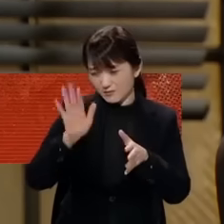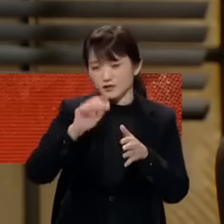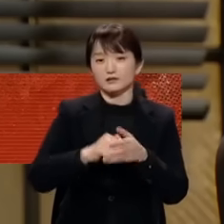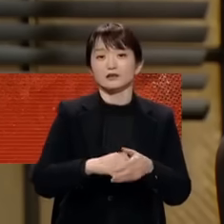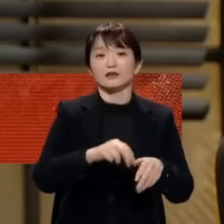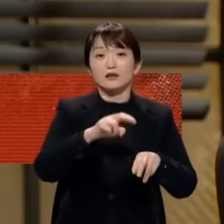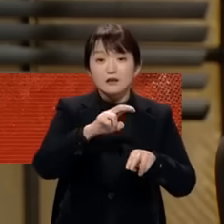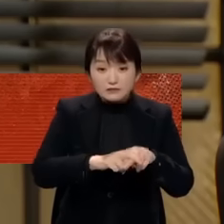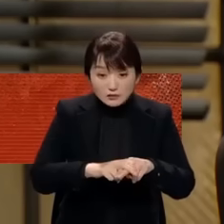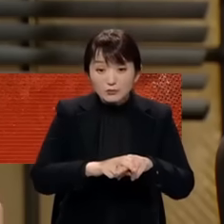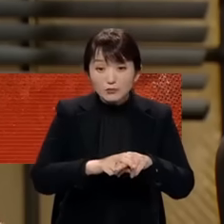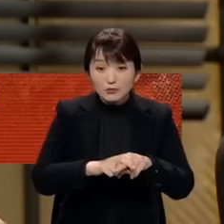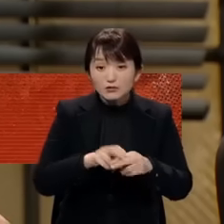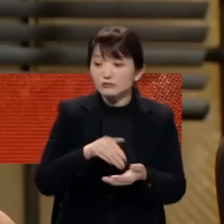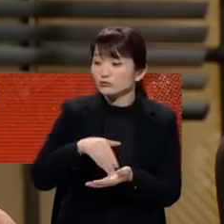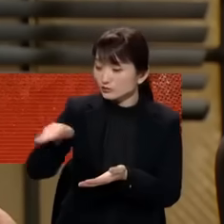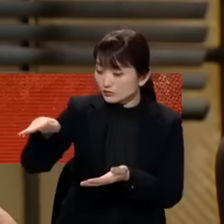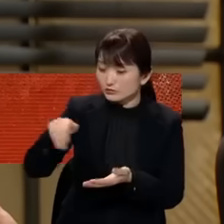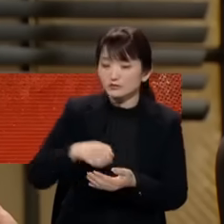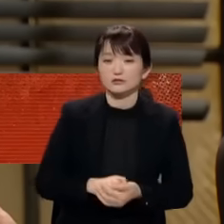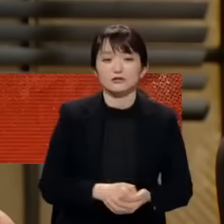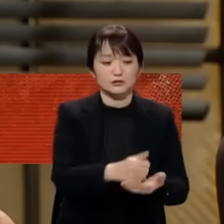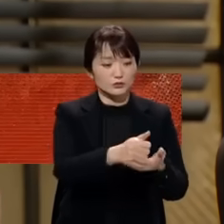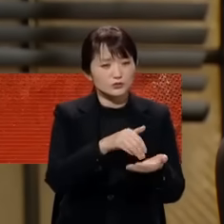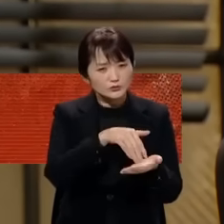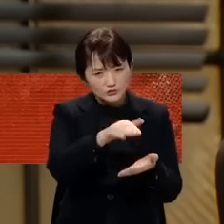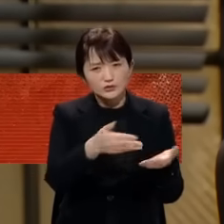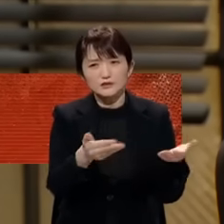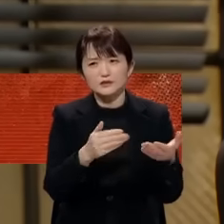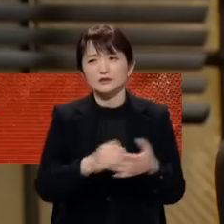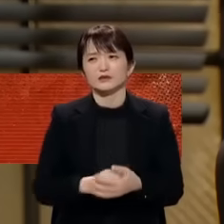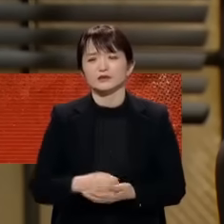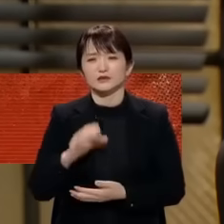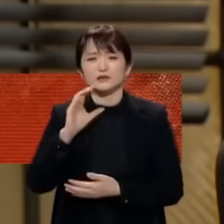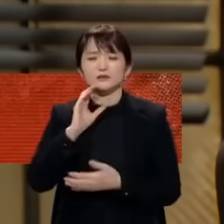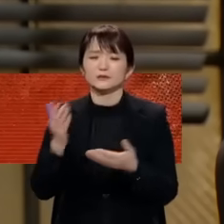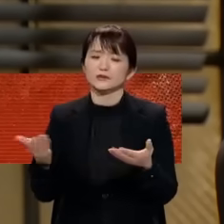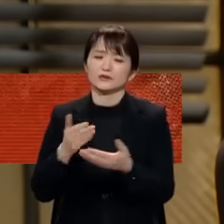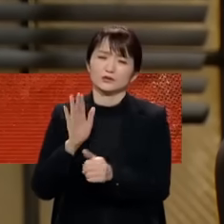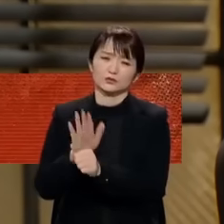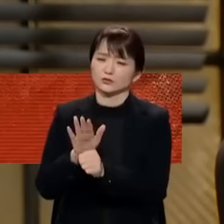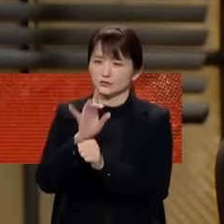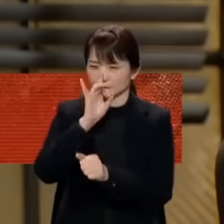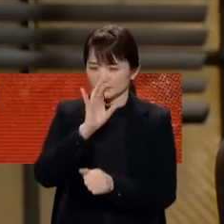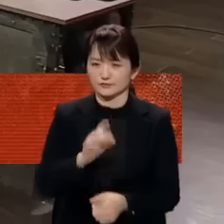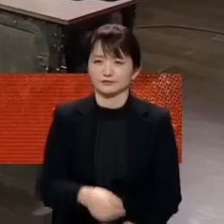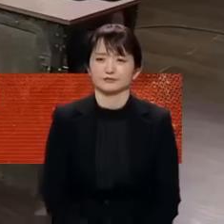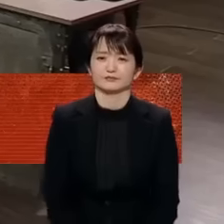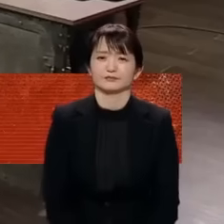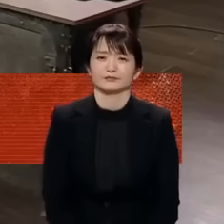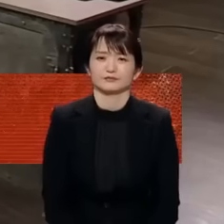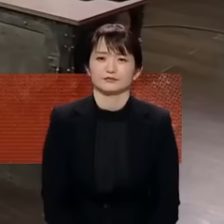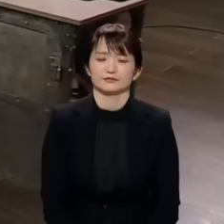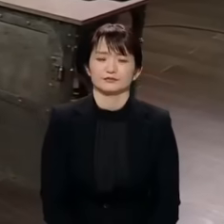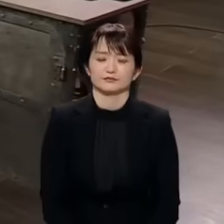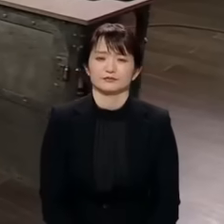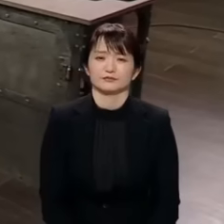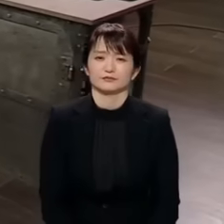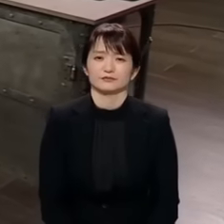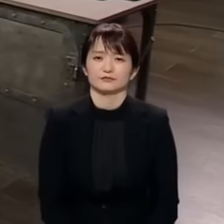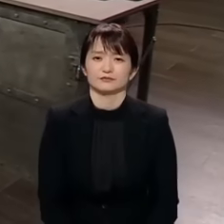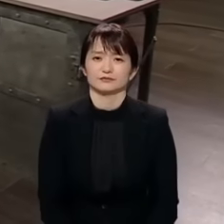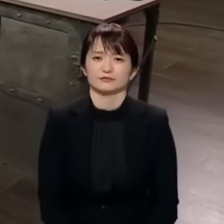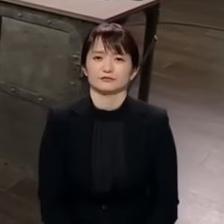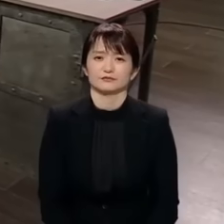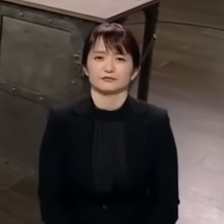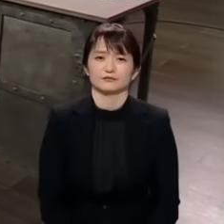아니겠습니까 그니까 이거는 오히려 손님을 쫓아낸 일이기 때문에 카페에서 전혀 도움이 되지 않을 것 같습니다 그렇군요 자 이기자 우리 가족 여러분들